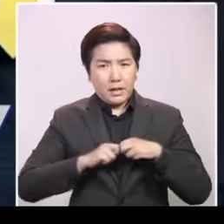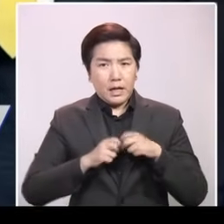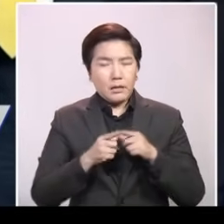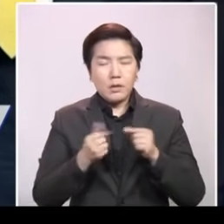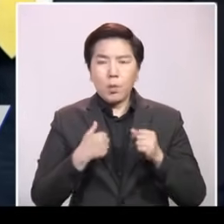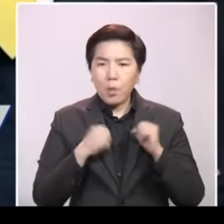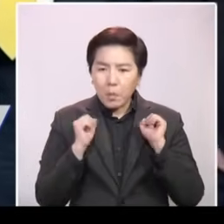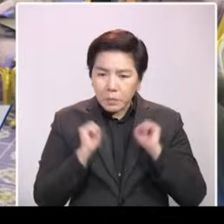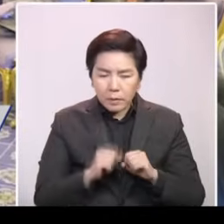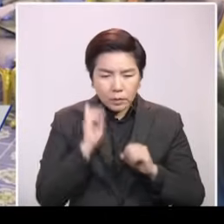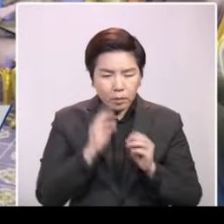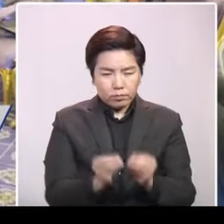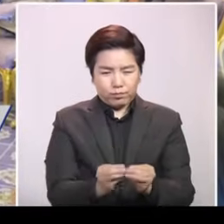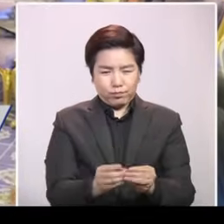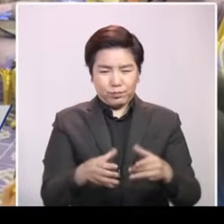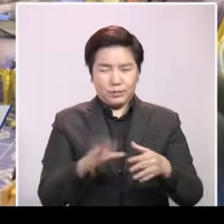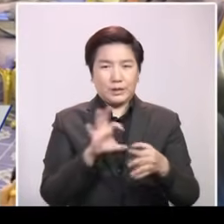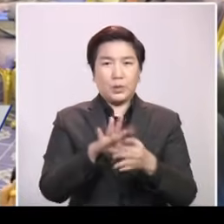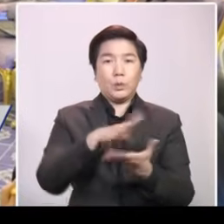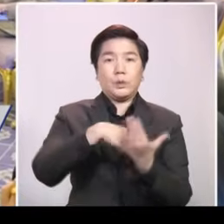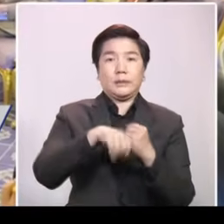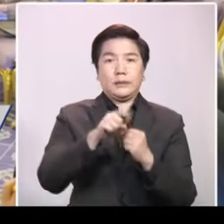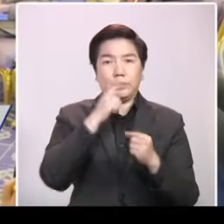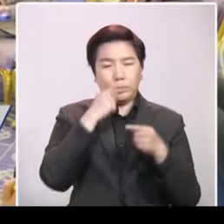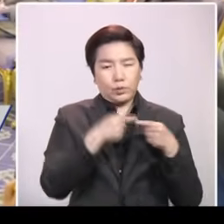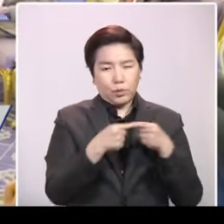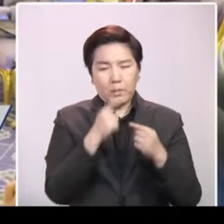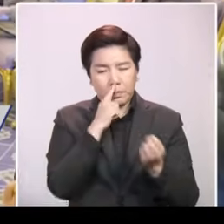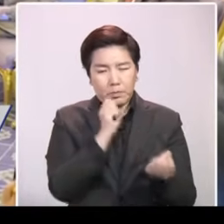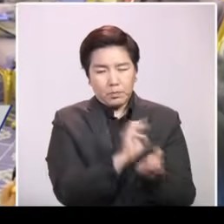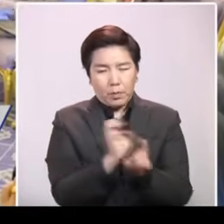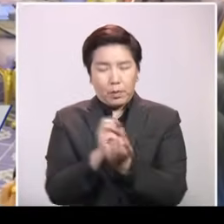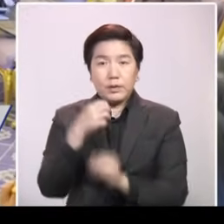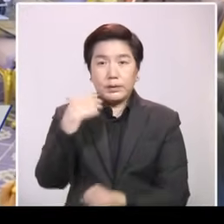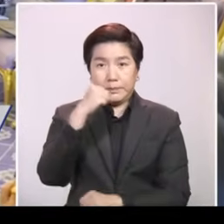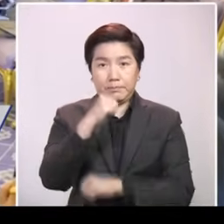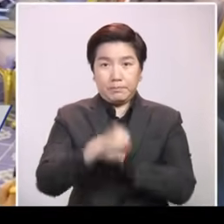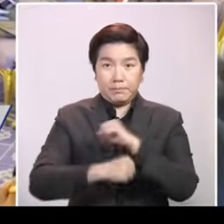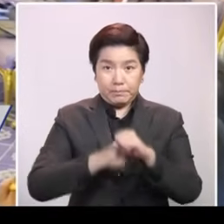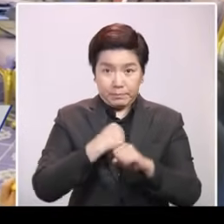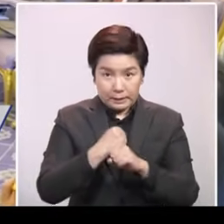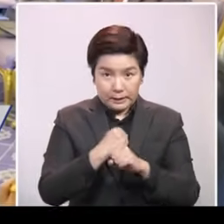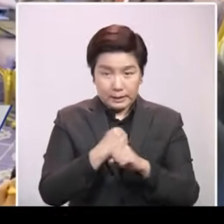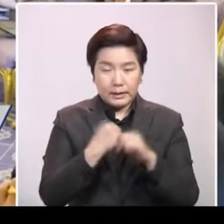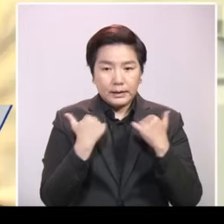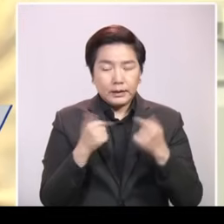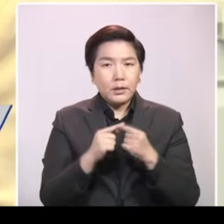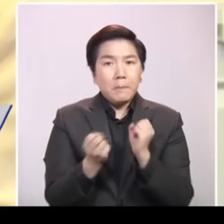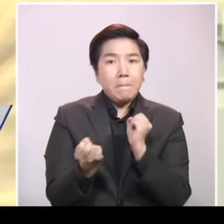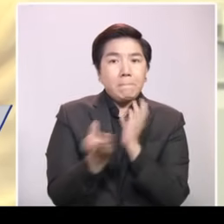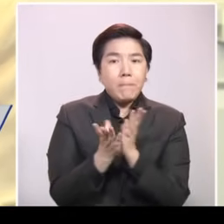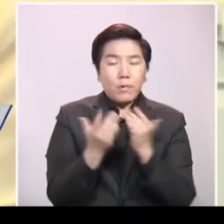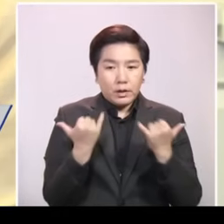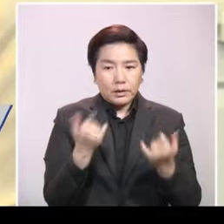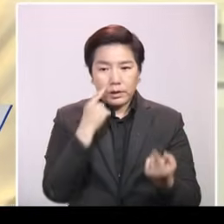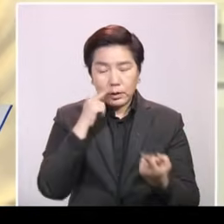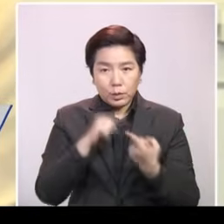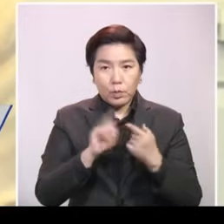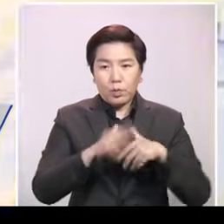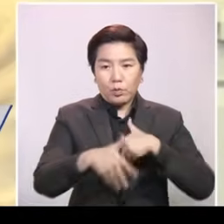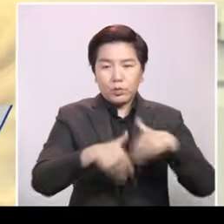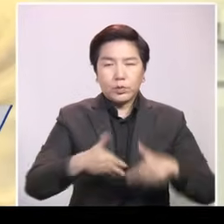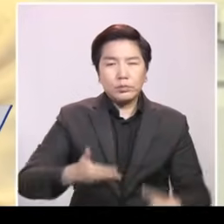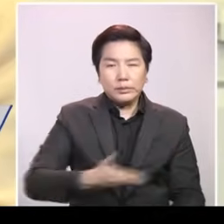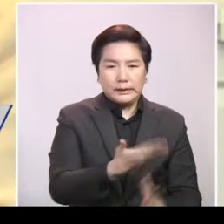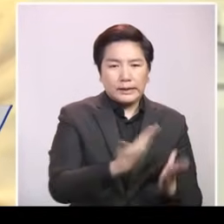ศักยภาพการเติบโตของเศรษฐกิจต่อเนื่องเป็นเวลานาน 10ปีแล้วครับและแน่นอนว่าผลกระทบนี้ส่งผลให้ประชา